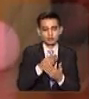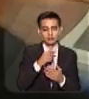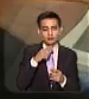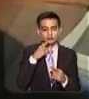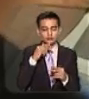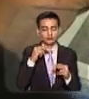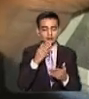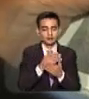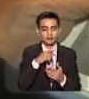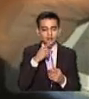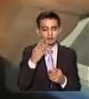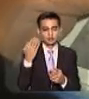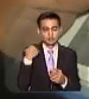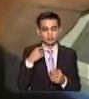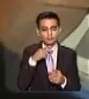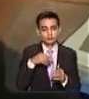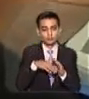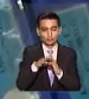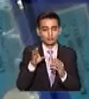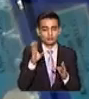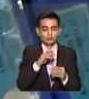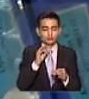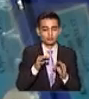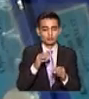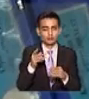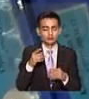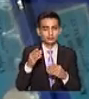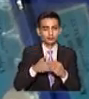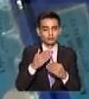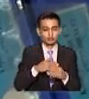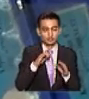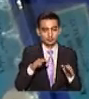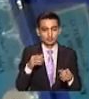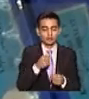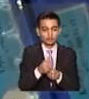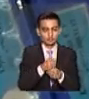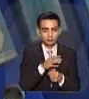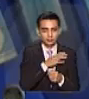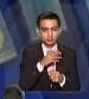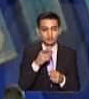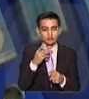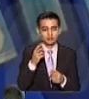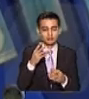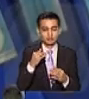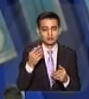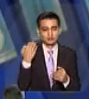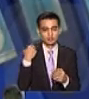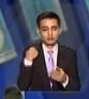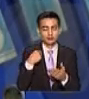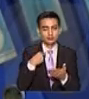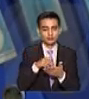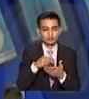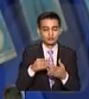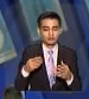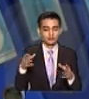времена поборов закончились с ее уходом. На что? На подарки мы собирали. Хотя кукольный театр 250,